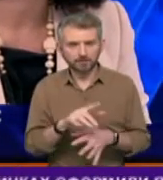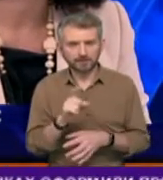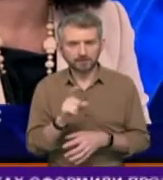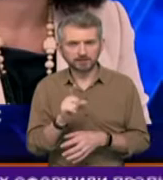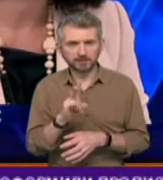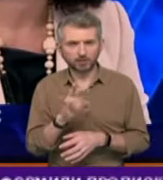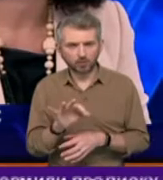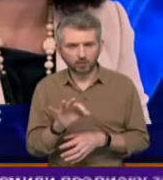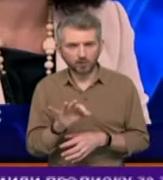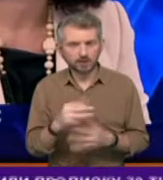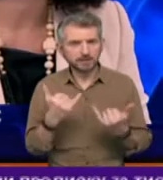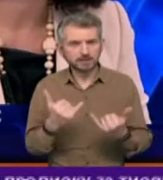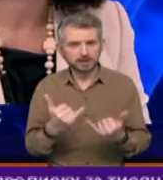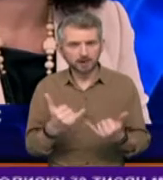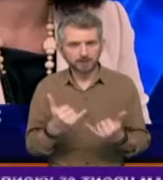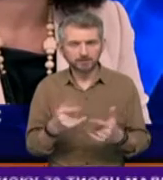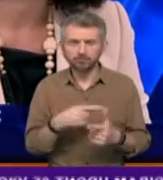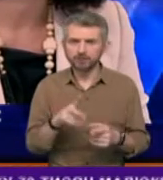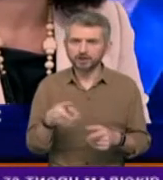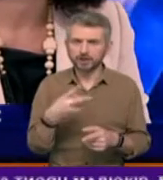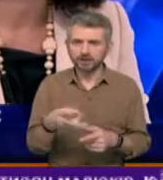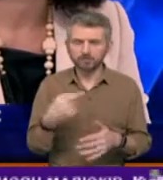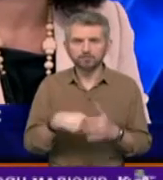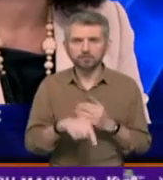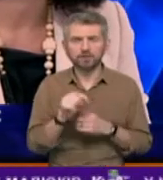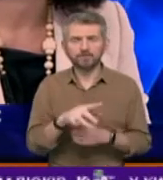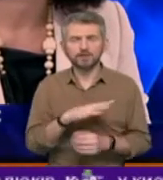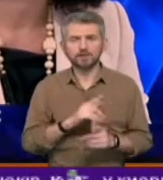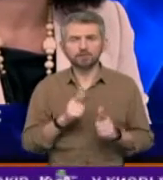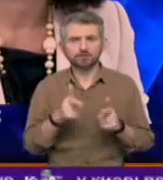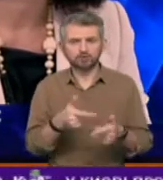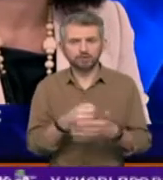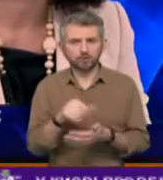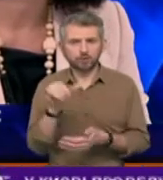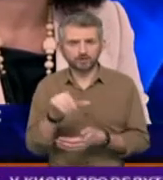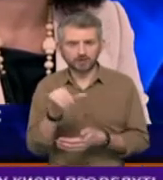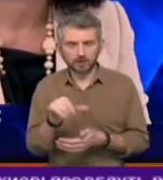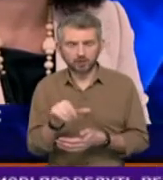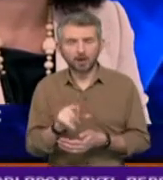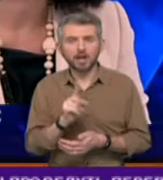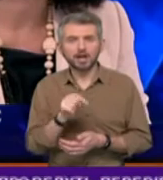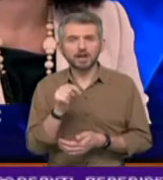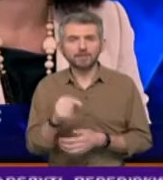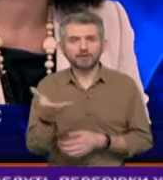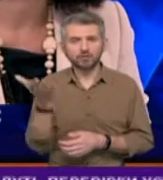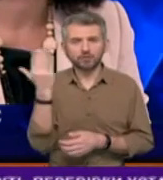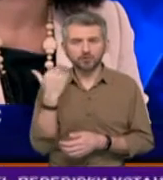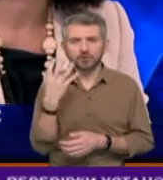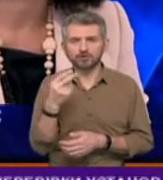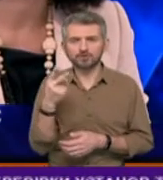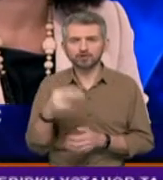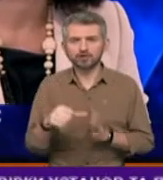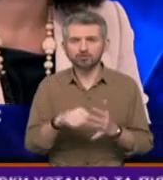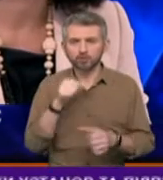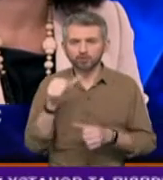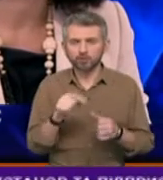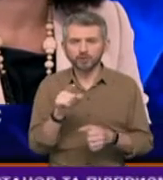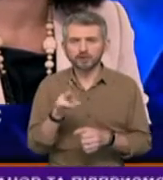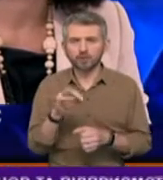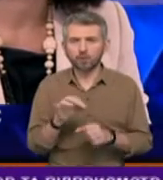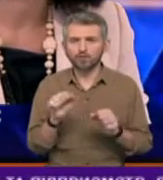рівність учасників, абітурієнтів, вона зберігається в будь-якому випадку. Ну і тут маленька деталь, маленьке